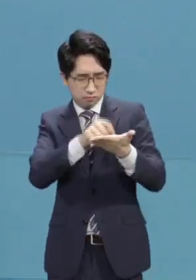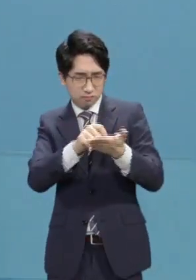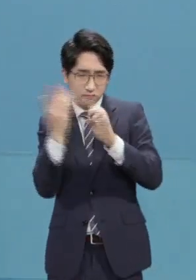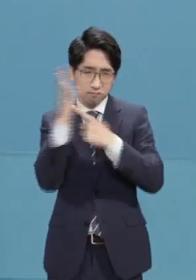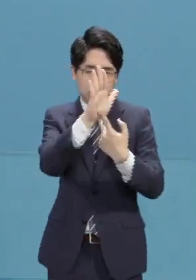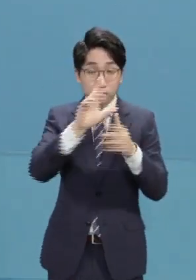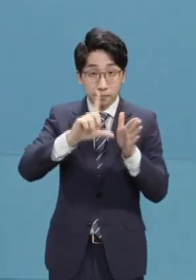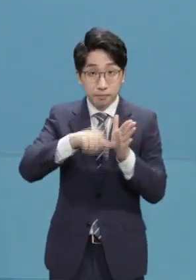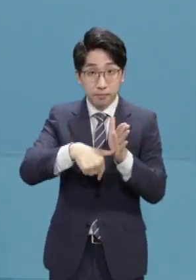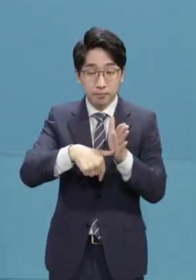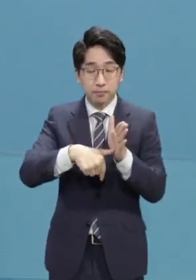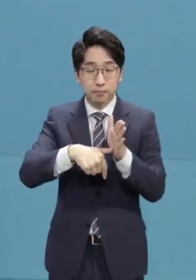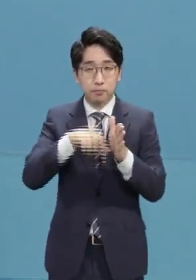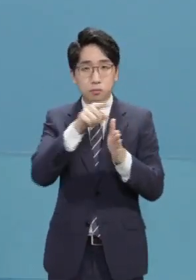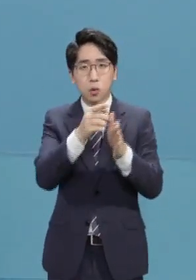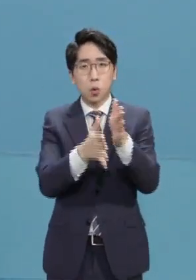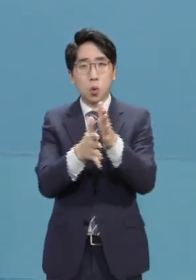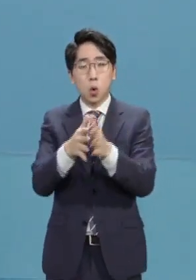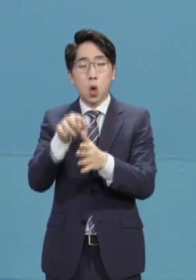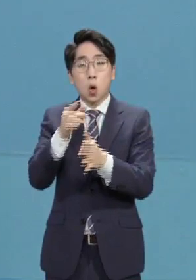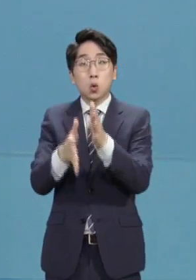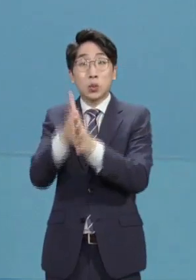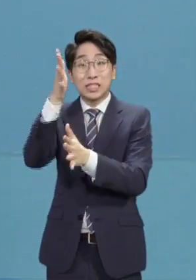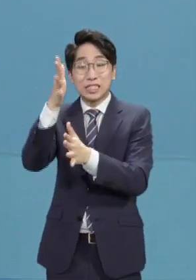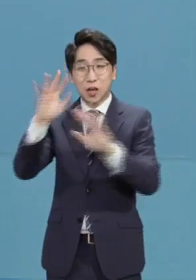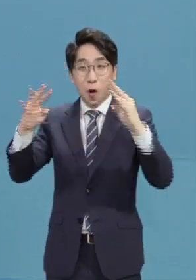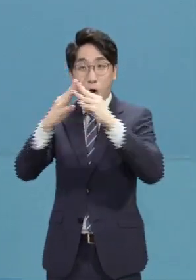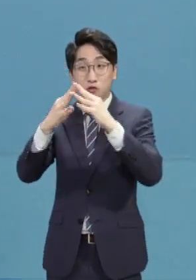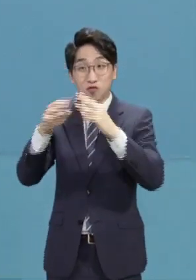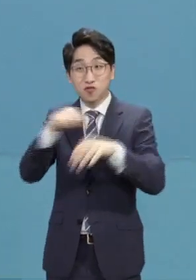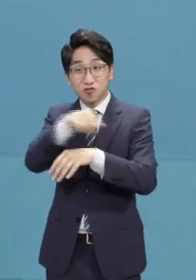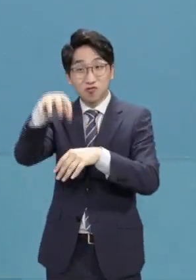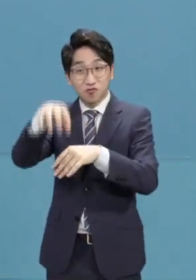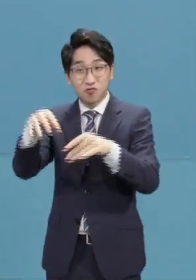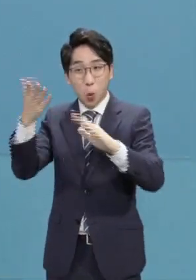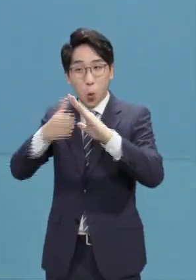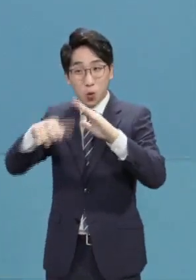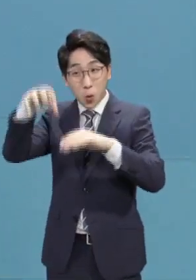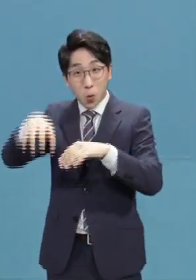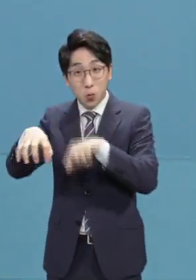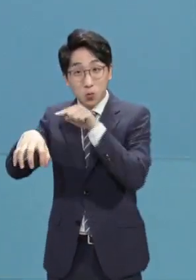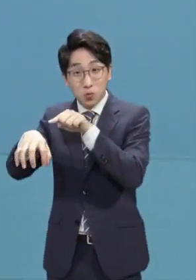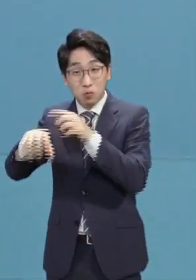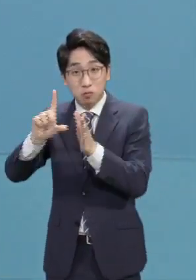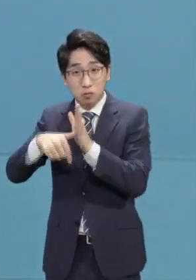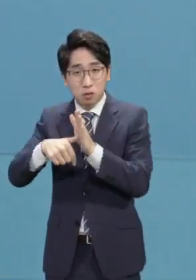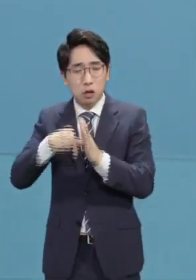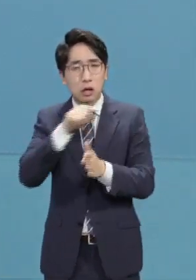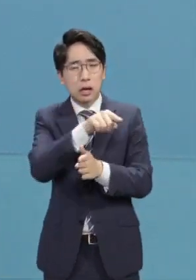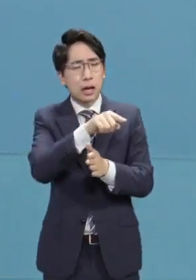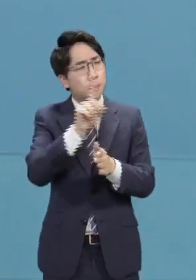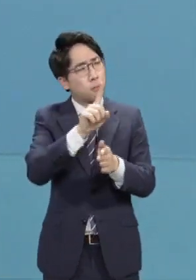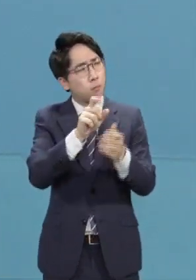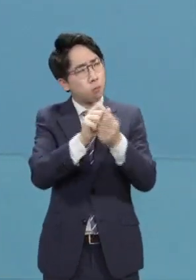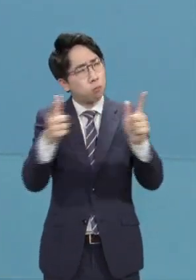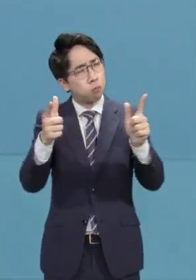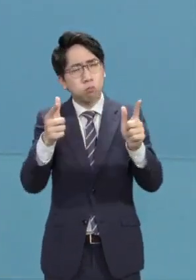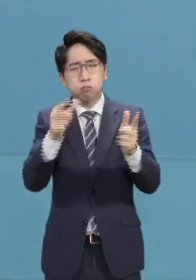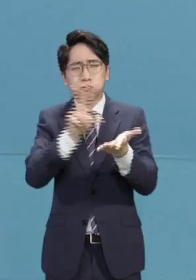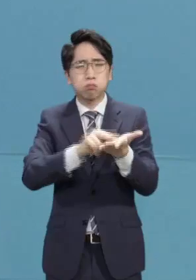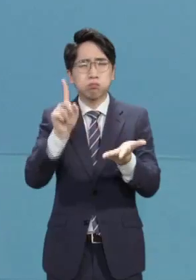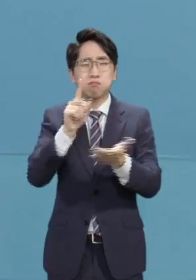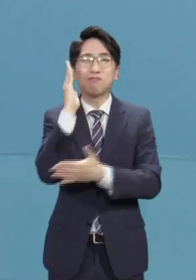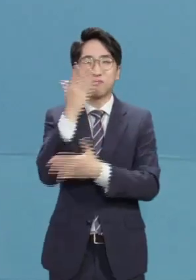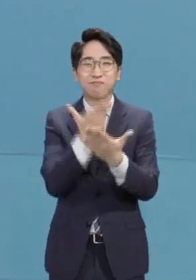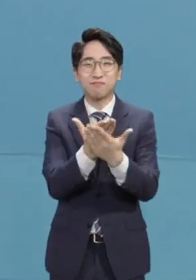그곳 도시공사 에서 어 중에 이 땀을 좀 매각 윽 하겠다 이런 의사를 좀 밝힌바 있지 않습니까 고 내용을 다시한번 좀 정리해